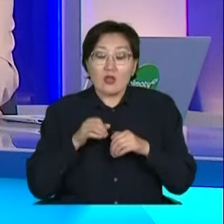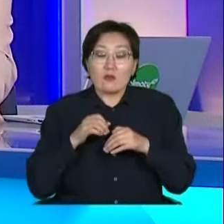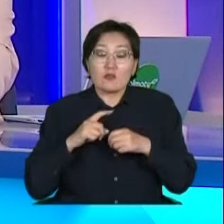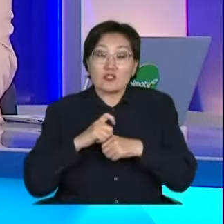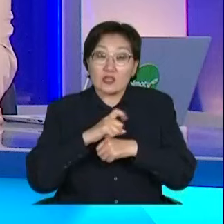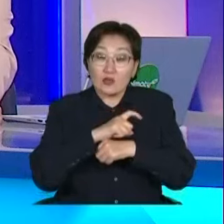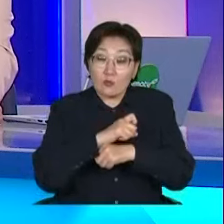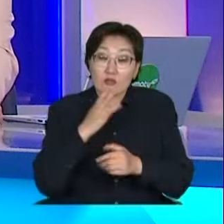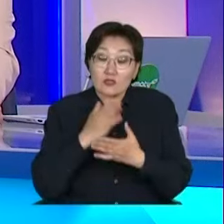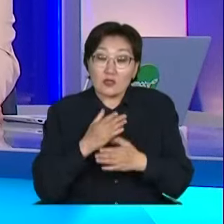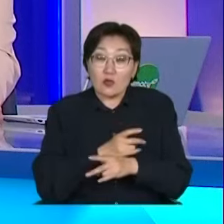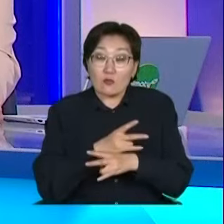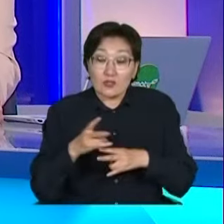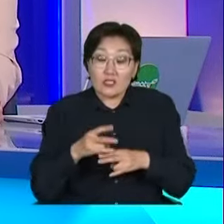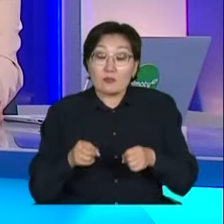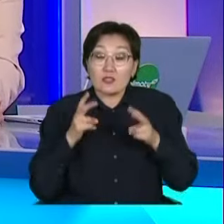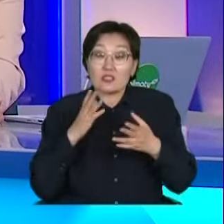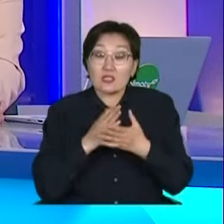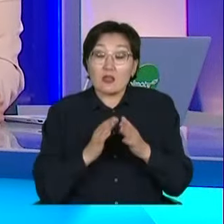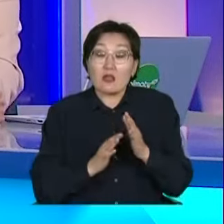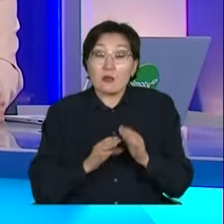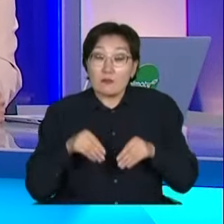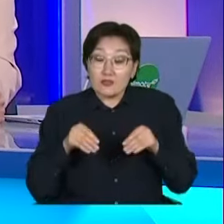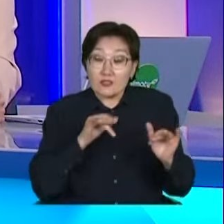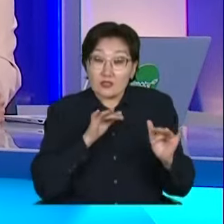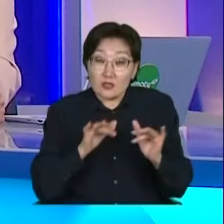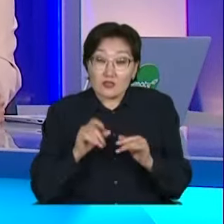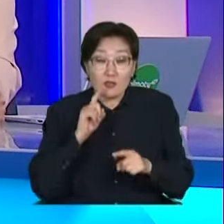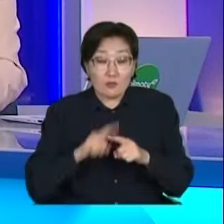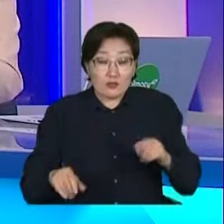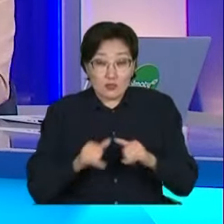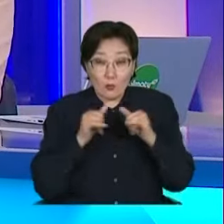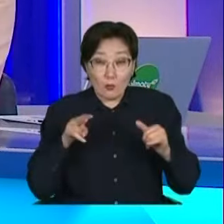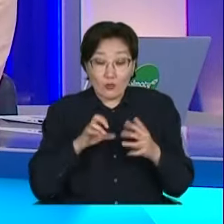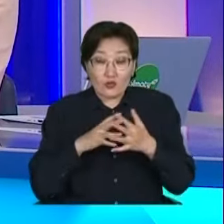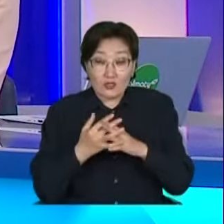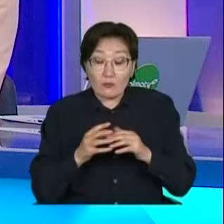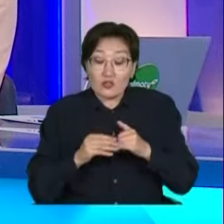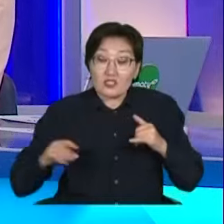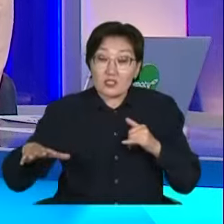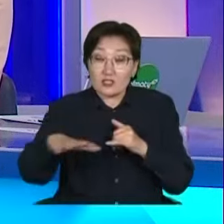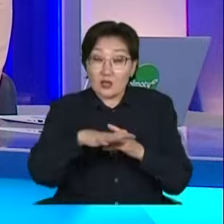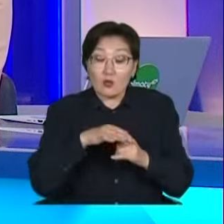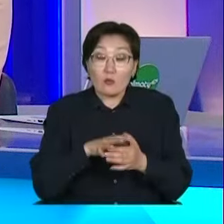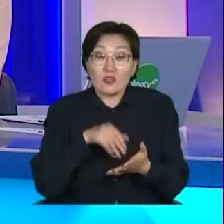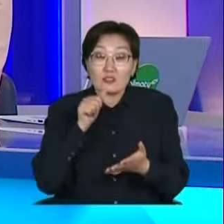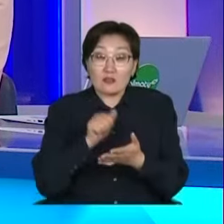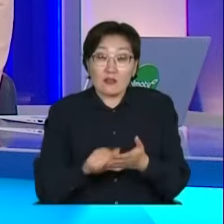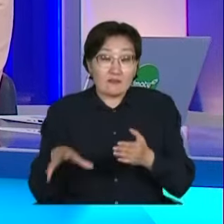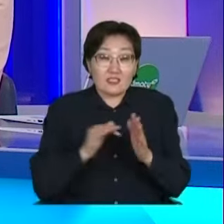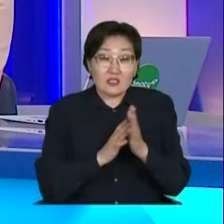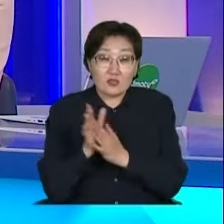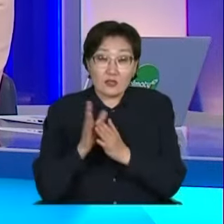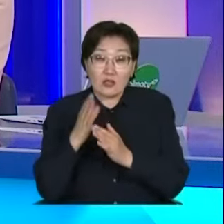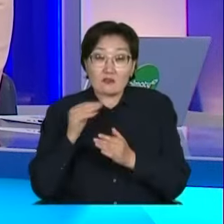червей угрожает посевной кампании. Опасные вредители быстро распространяются по сельхозугодьям и уничтожают все растения на